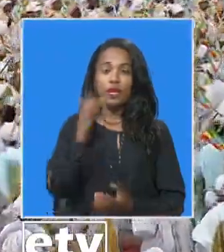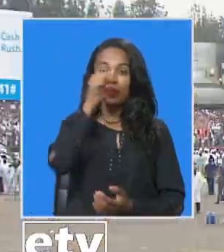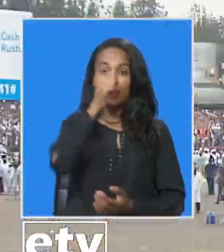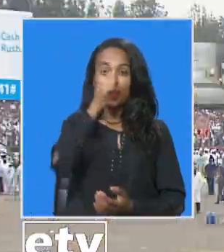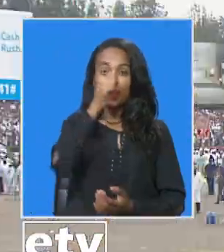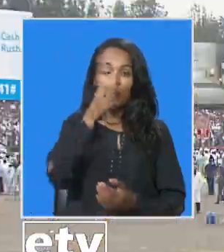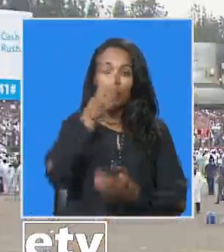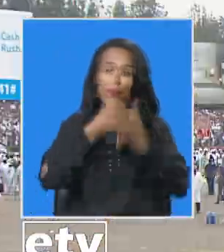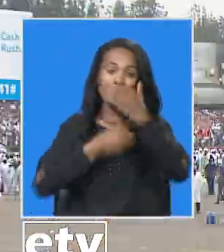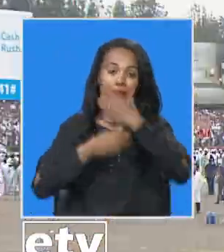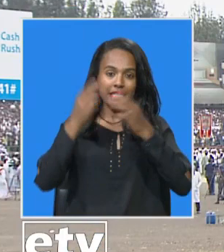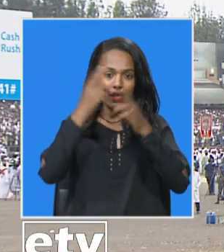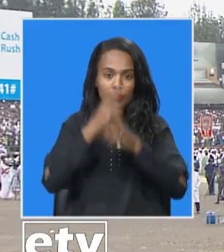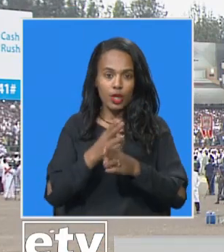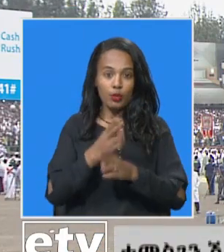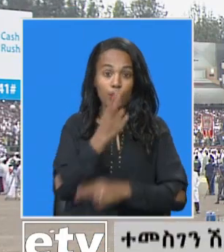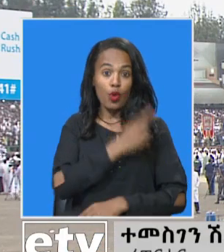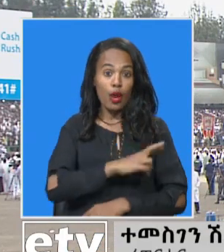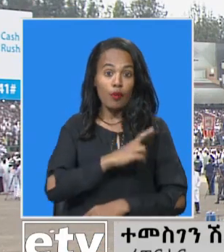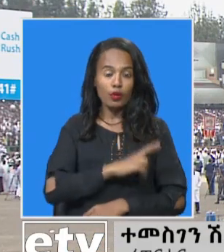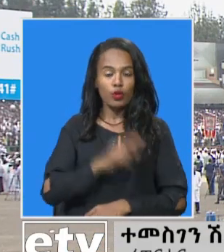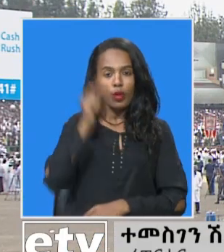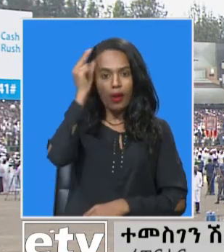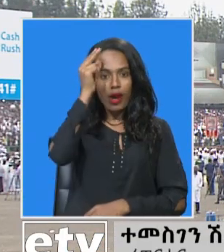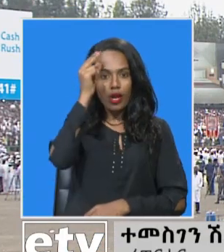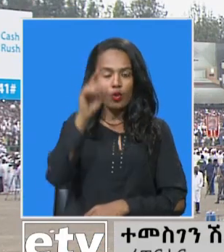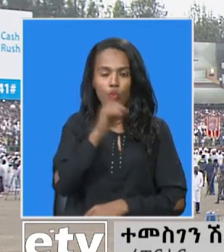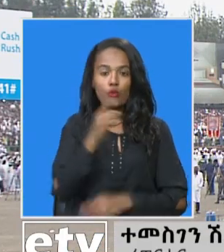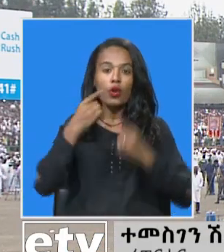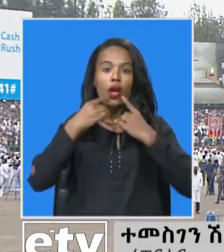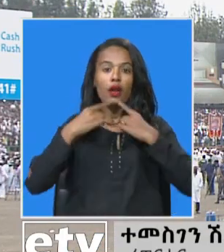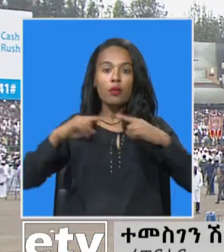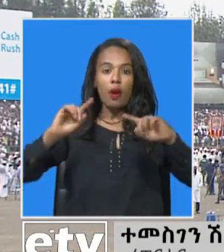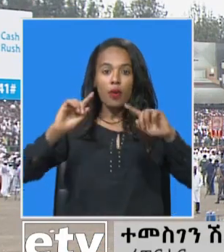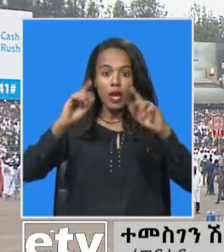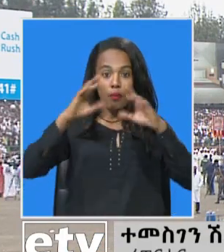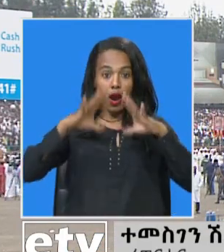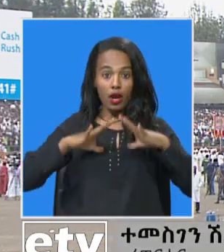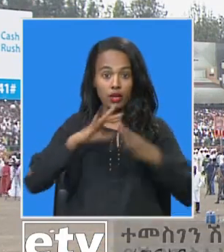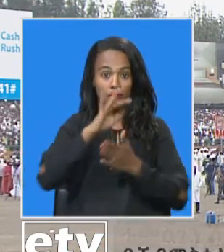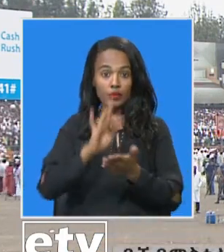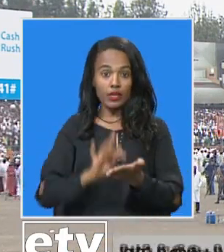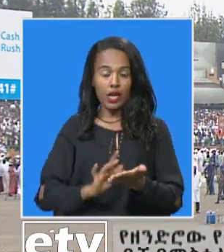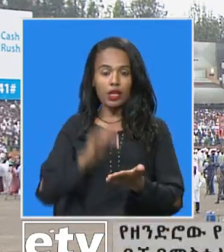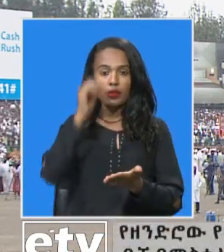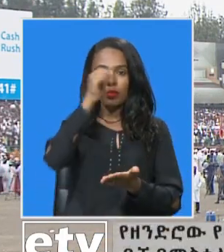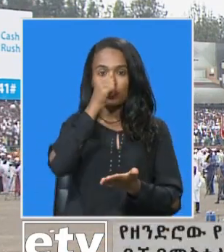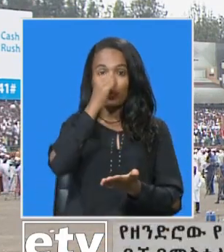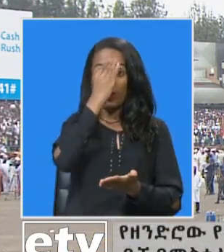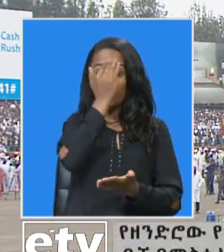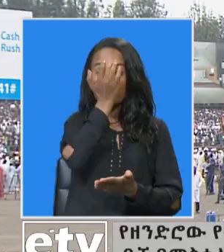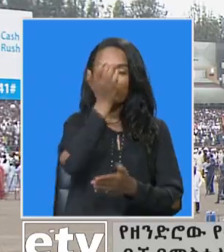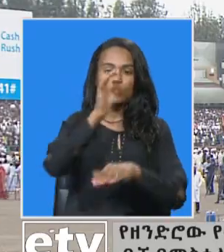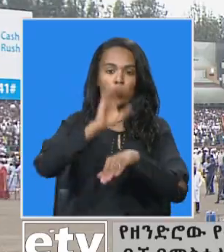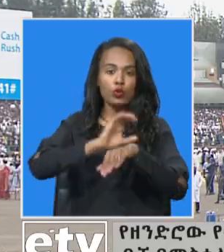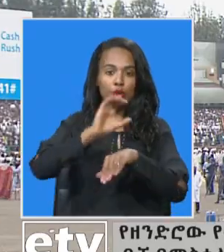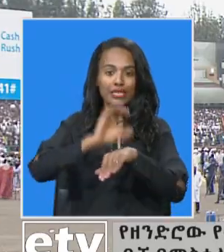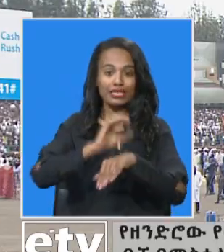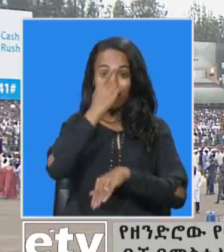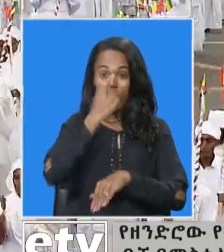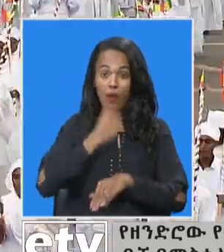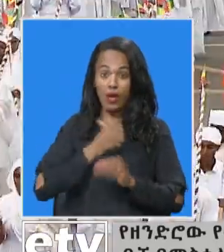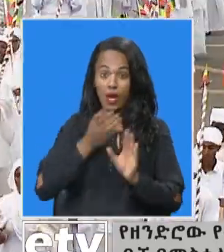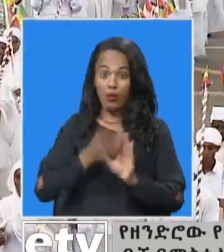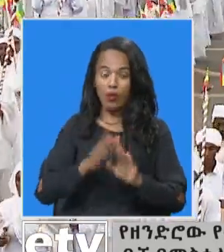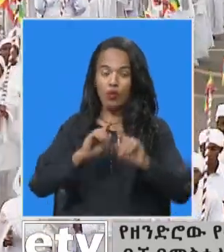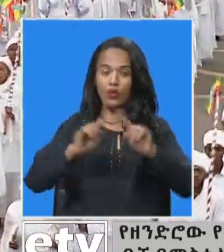በኢትዮጵያ በድምቀት ከሚከበሩ ሃይማኖታዊና ባህላዊ ከሆኑ የአደባባይ ክብረ በዓሎች መካከል በኢትዮጵያ ኦርቶዶክስ ተዋሕዶ ቤተ ክርስቲያን አማንያን